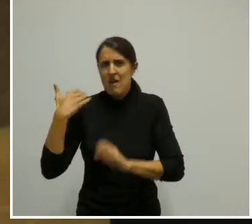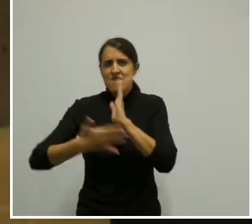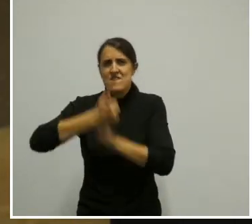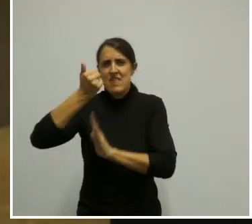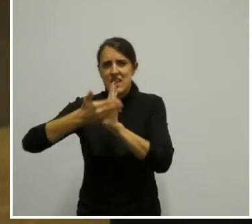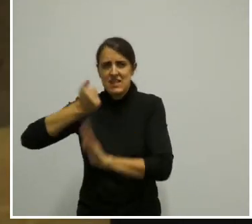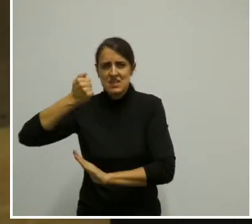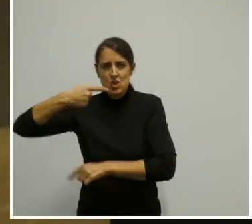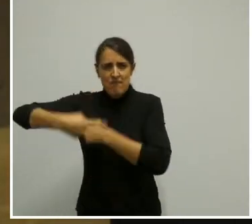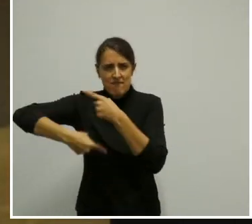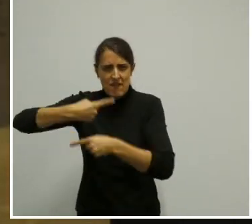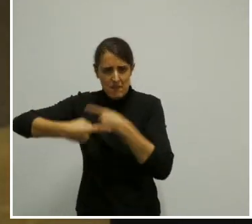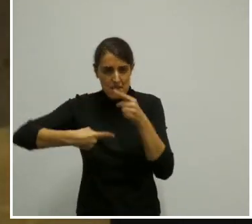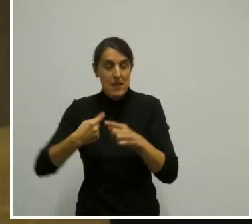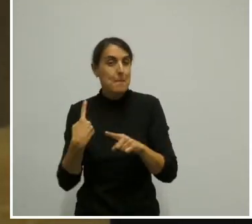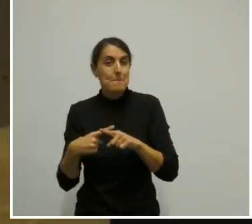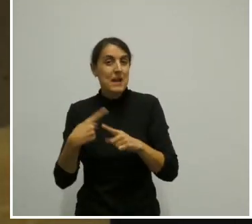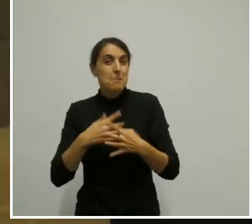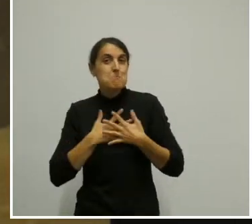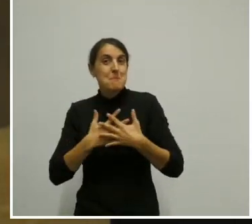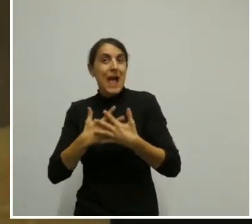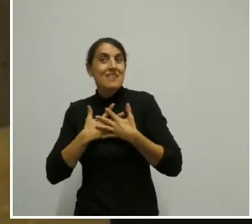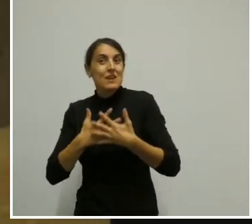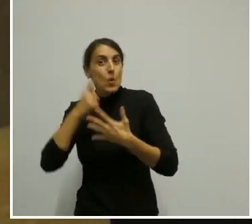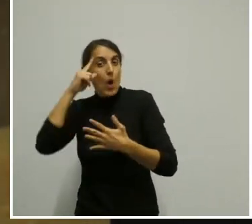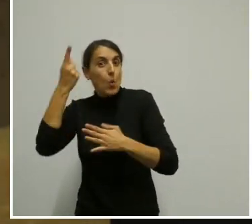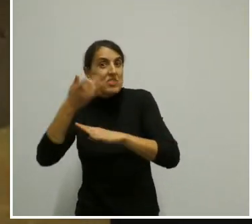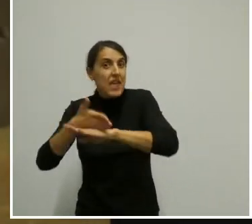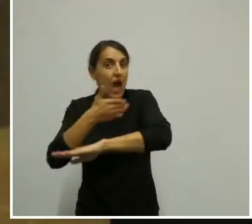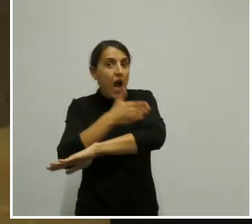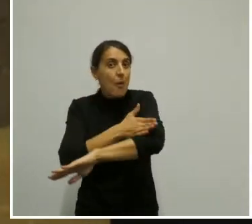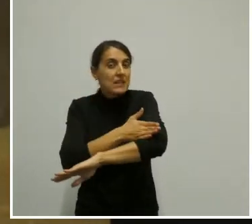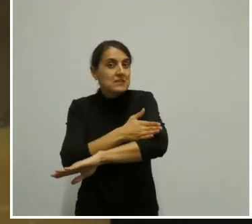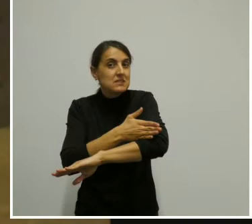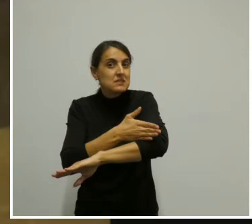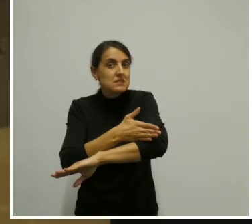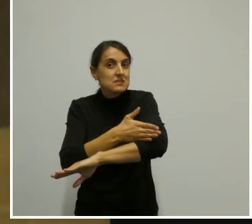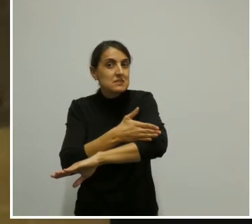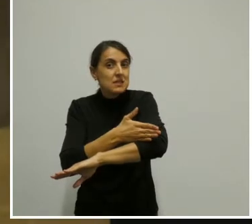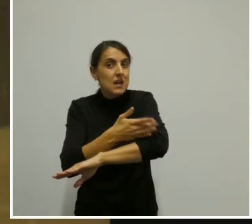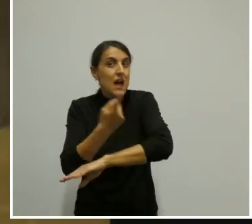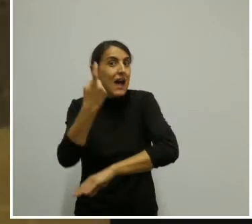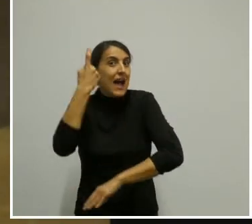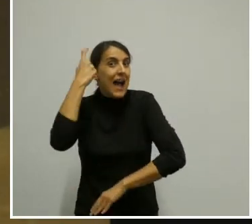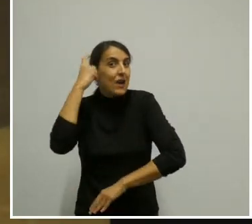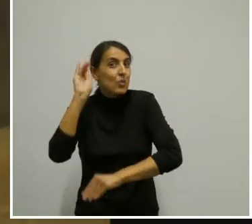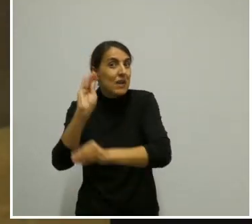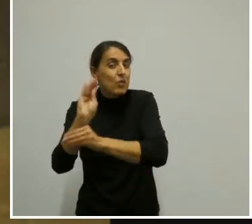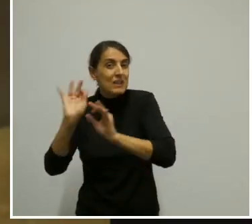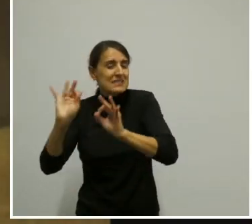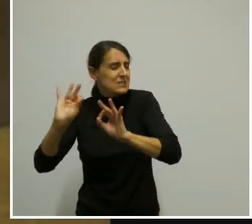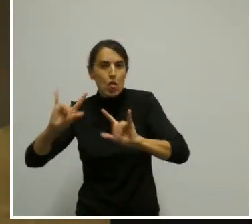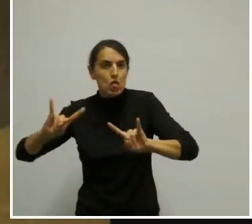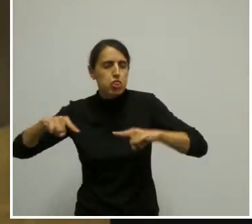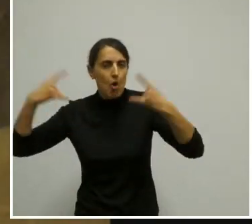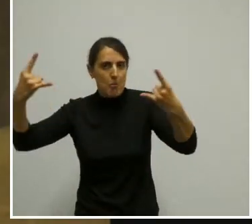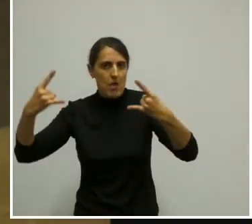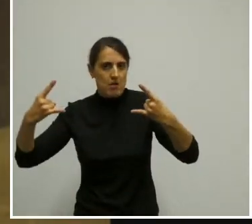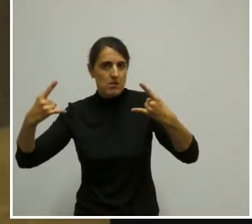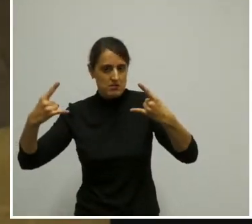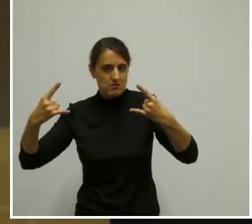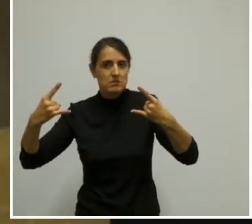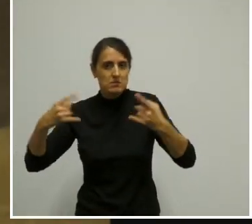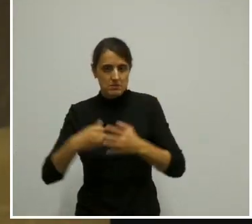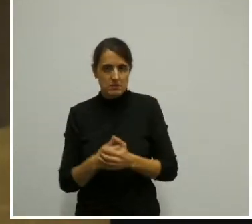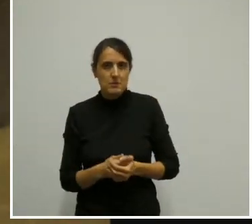any, un dia abans de la matriculació, se'ns va augmentar el doble els alumnes de necessitats especials B. Val? Em sembla que